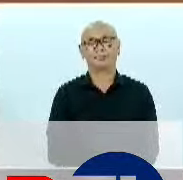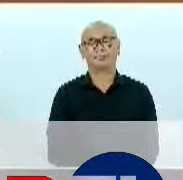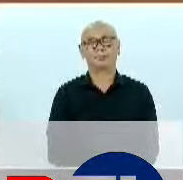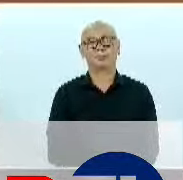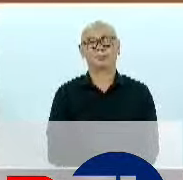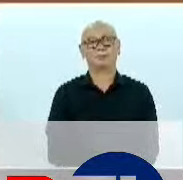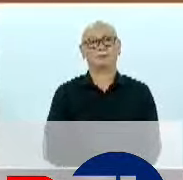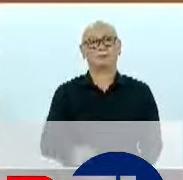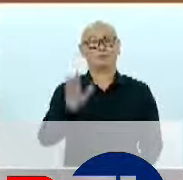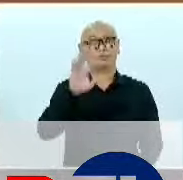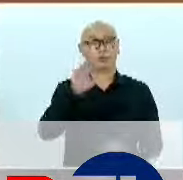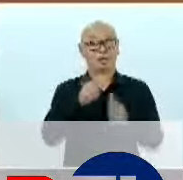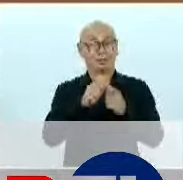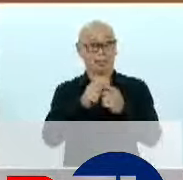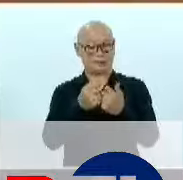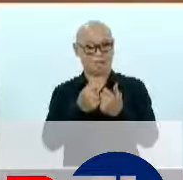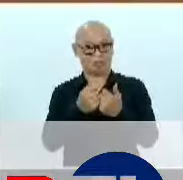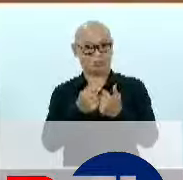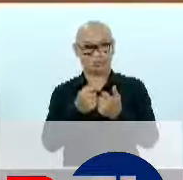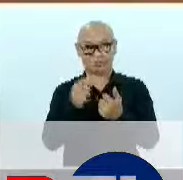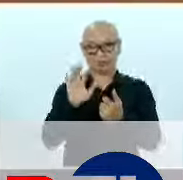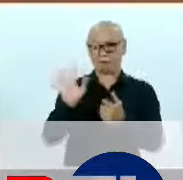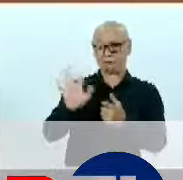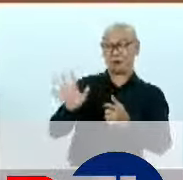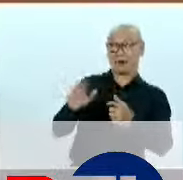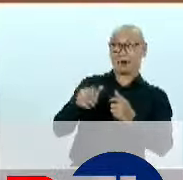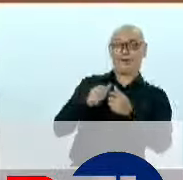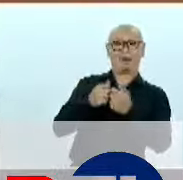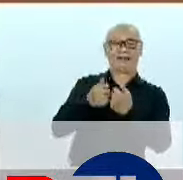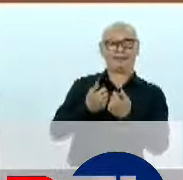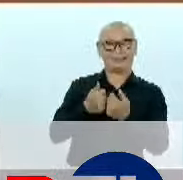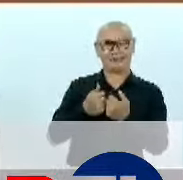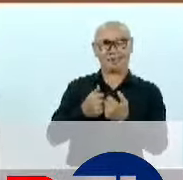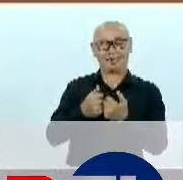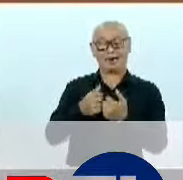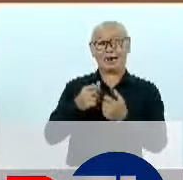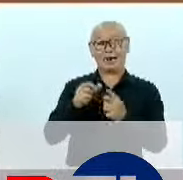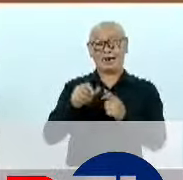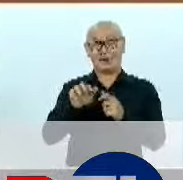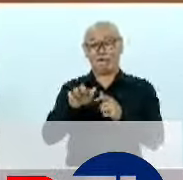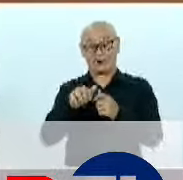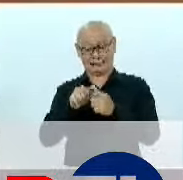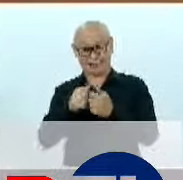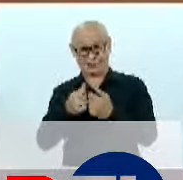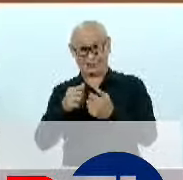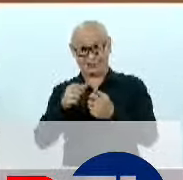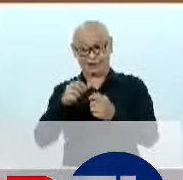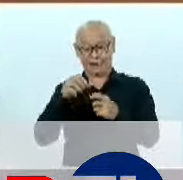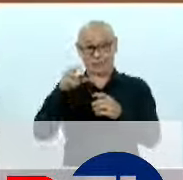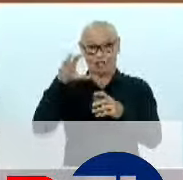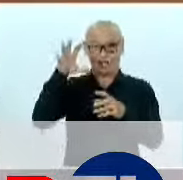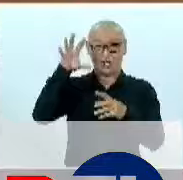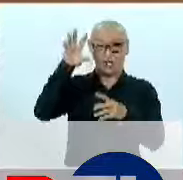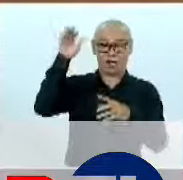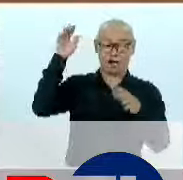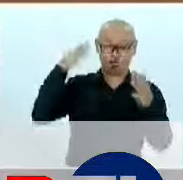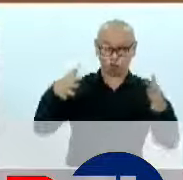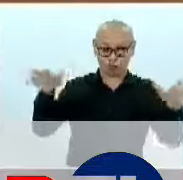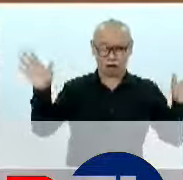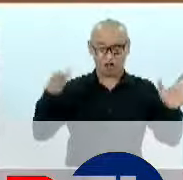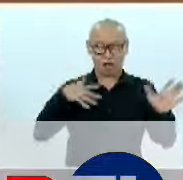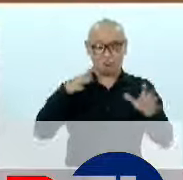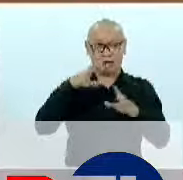bukan kacang sembarang kacang kacang garuda dimakan merpati bukan datang